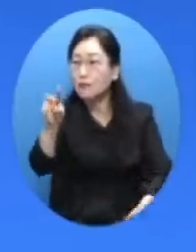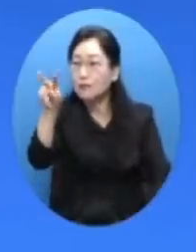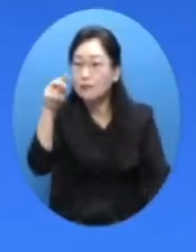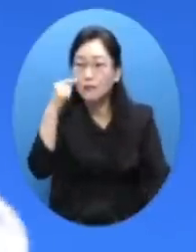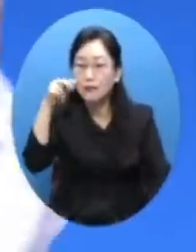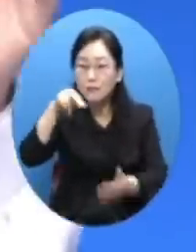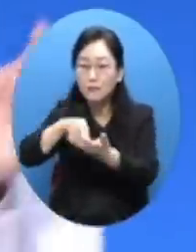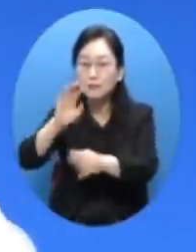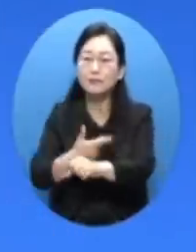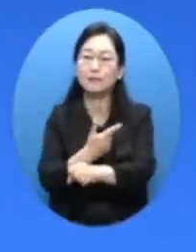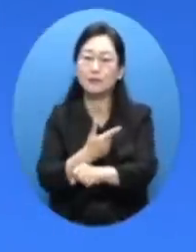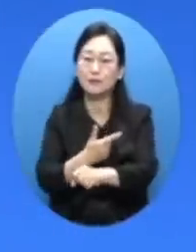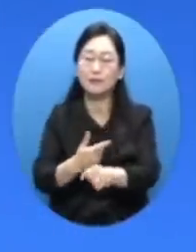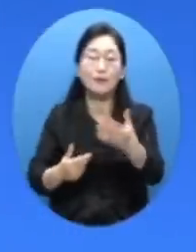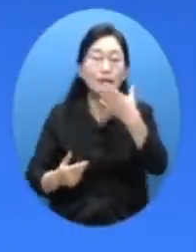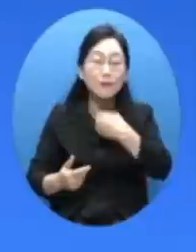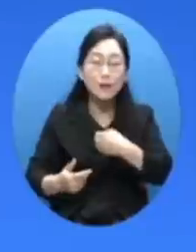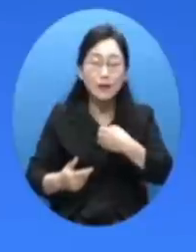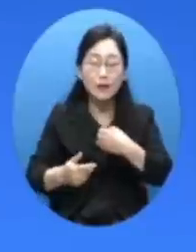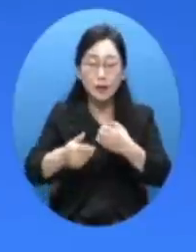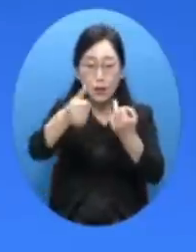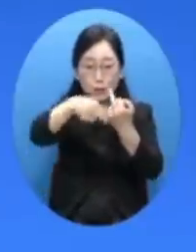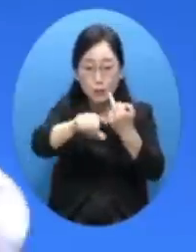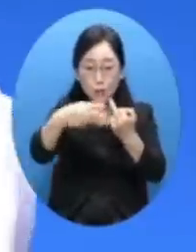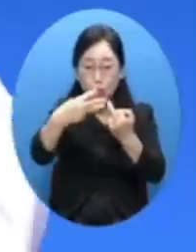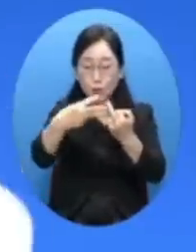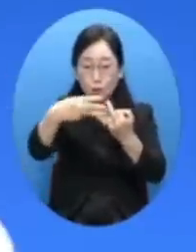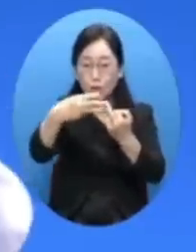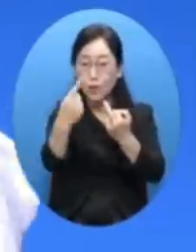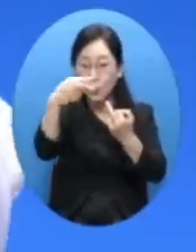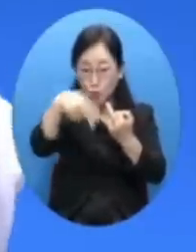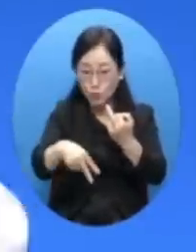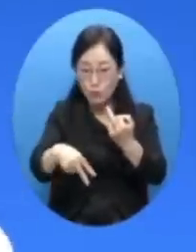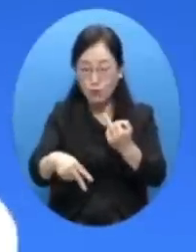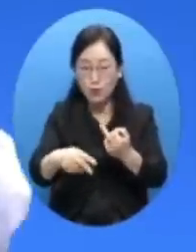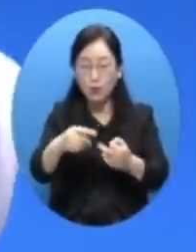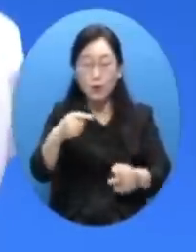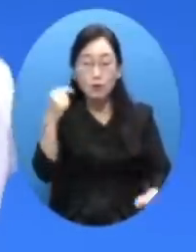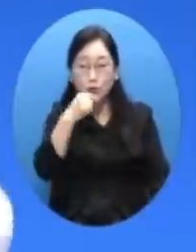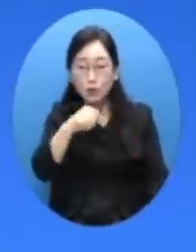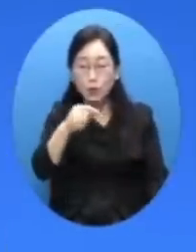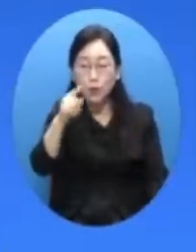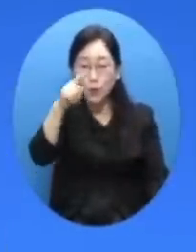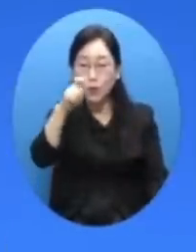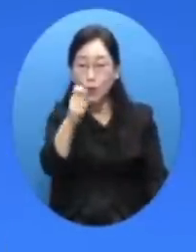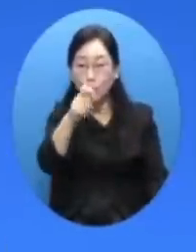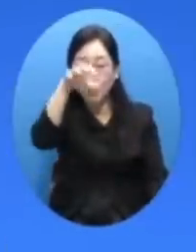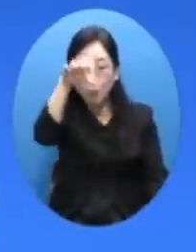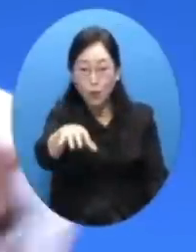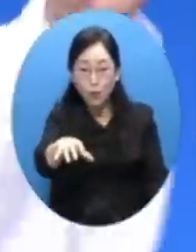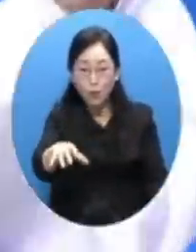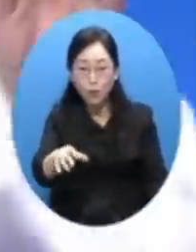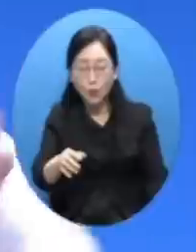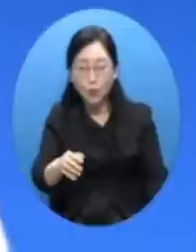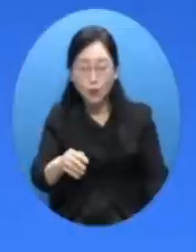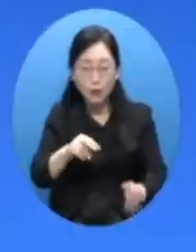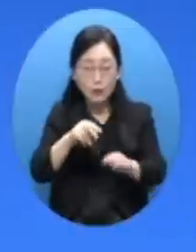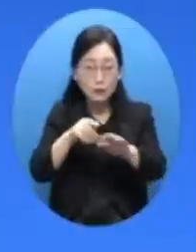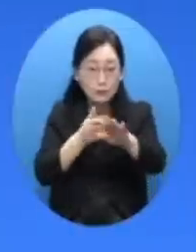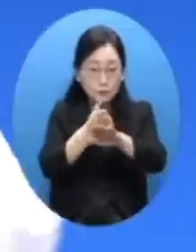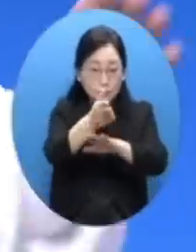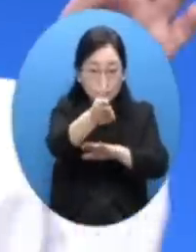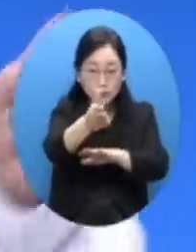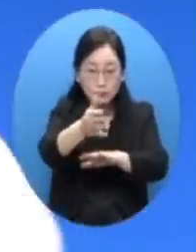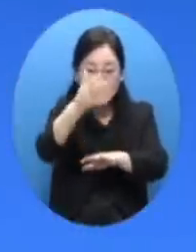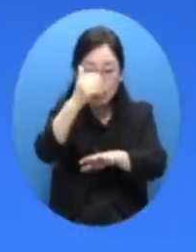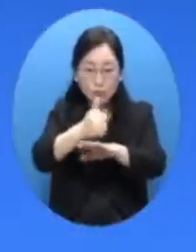것입니다. 아브라함의 조카 롯이 소돔과 고모라라고 하는 잘못된 곳에 가서 있다가 그는 전 재산을 다 잃고